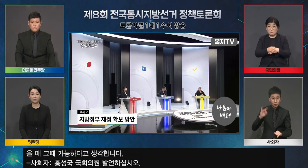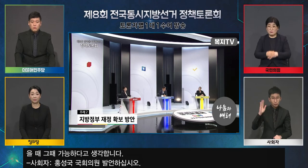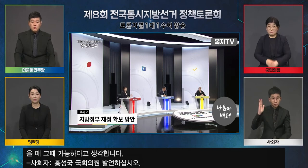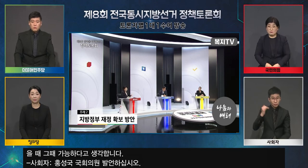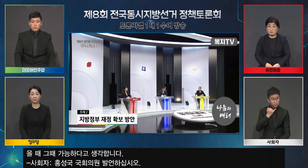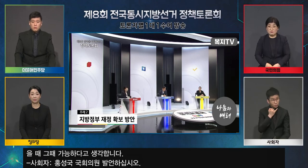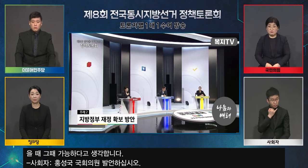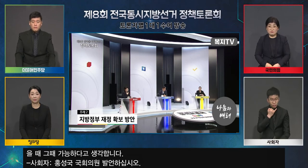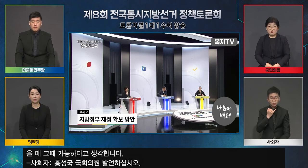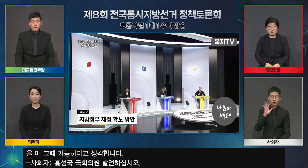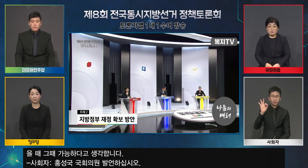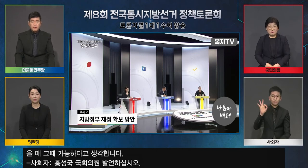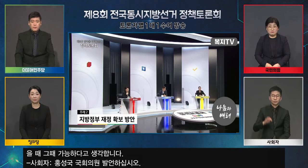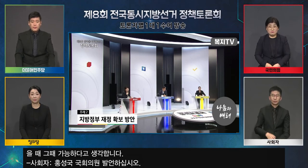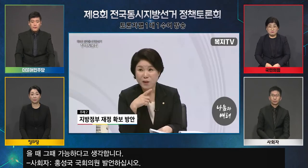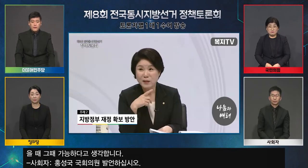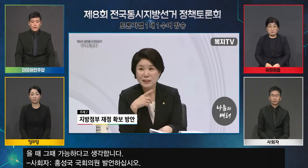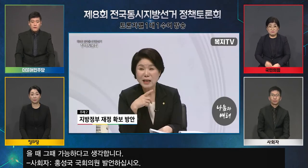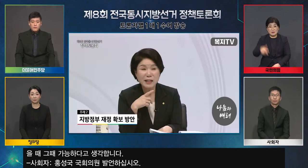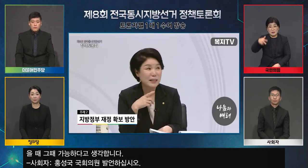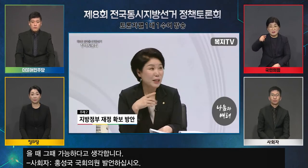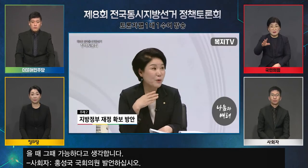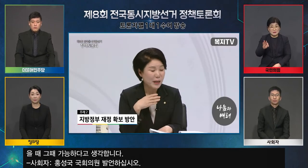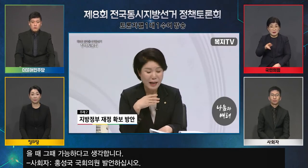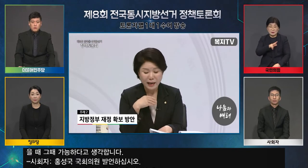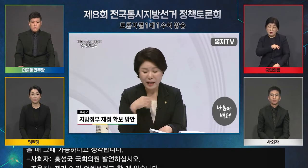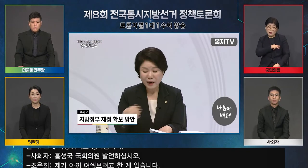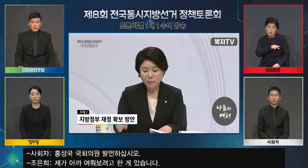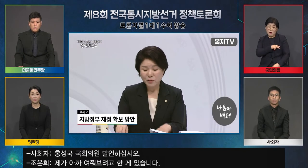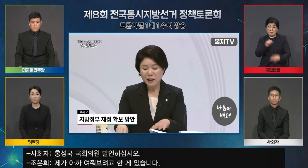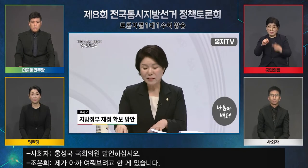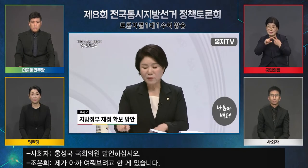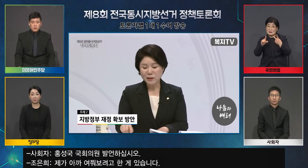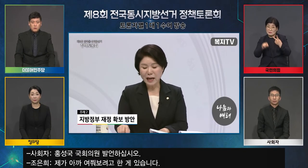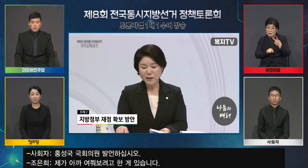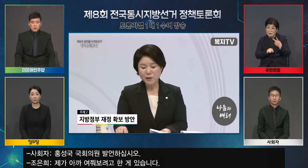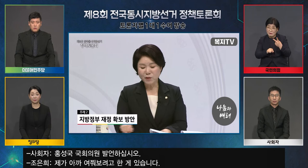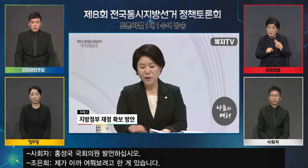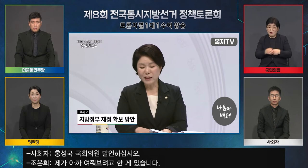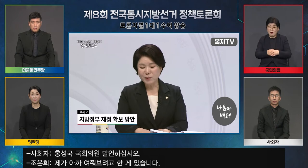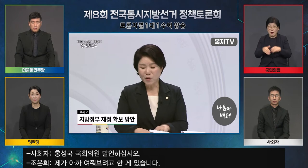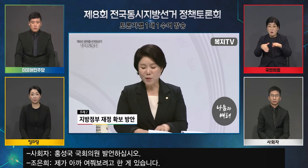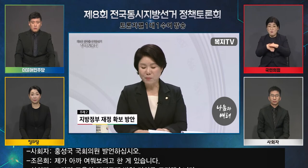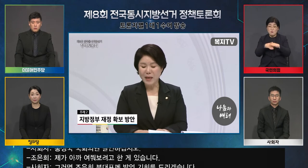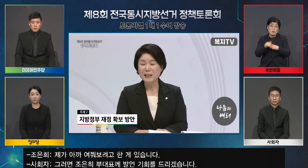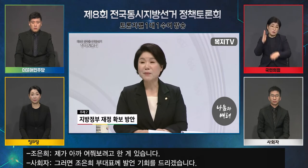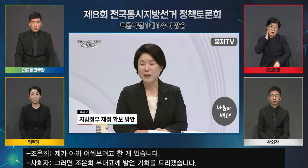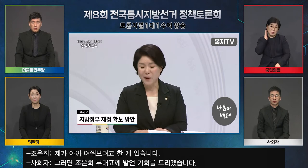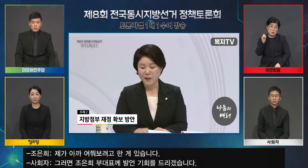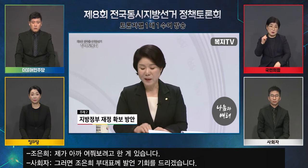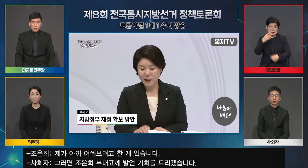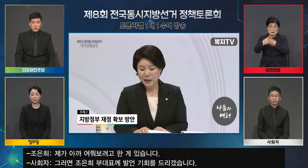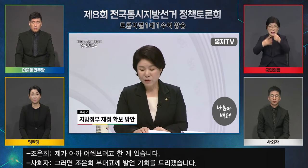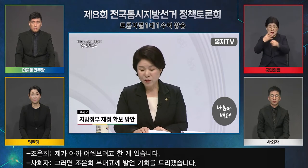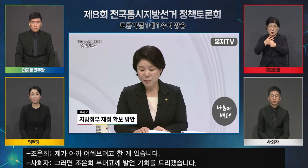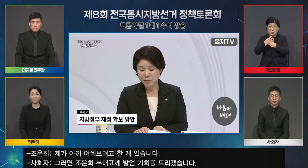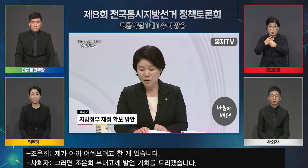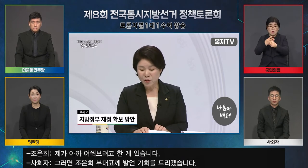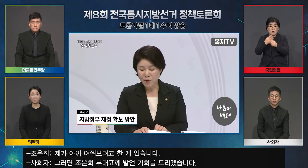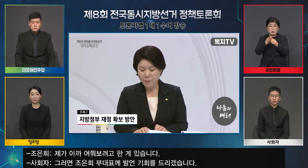괜찮겠습니까? 장혜연 의원께서 지난 2월에 문재인 정부 4년 동안 총 122건